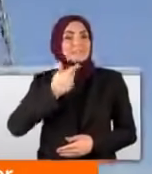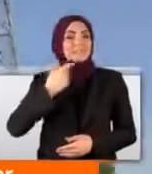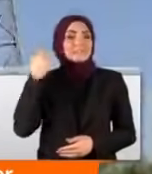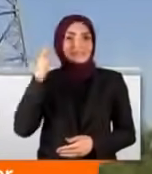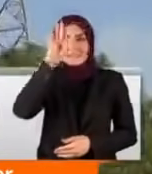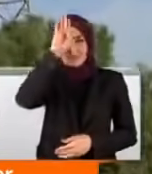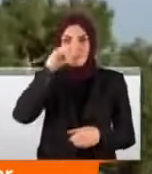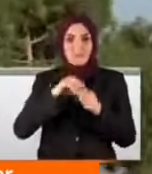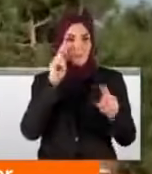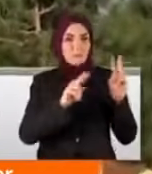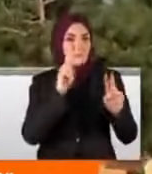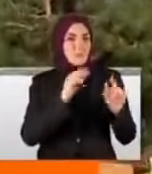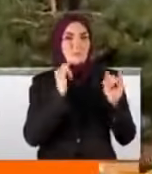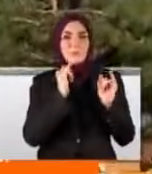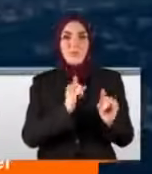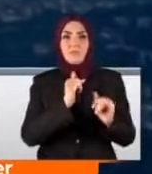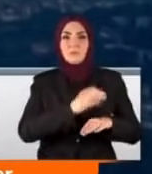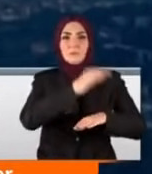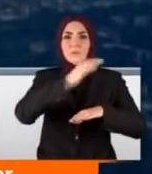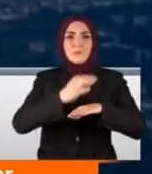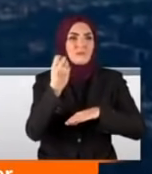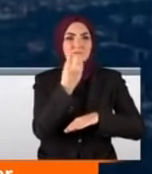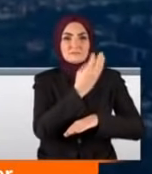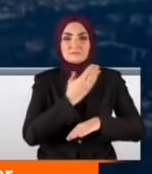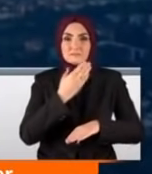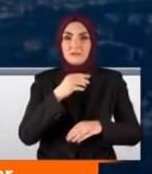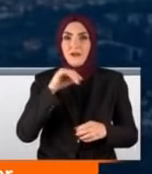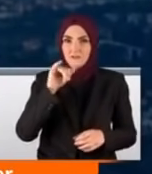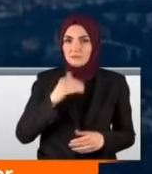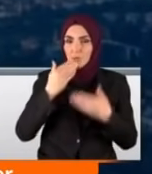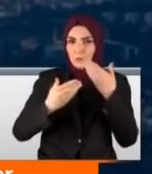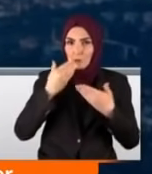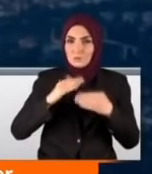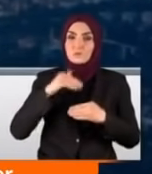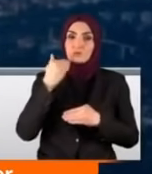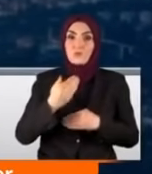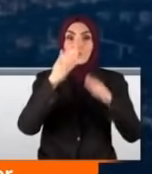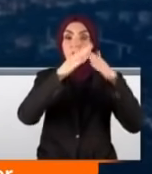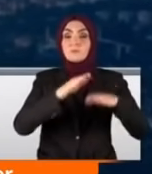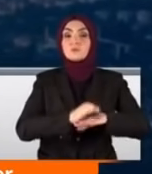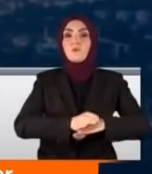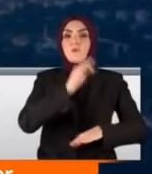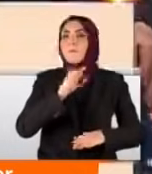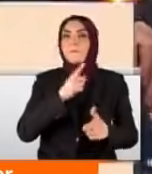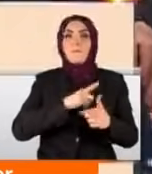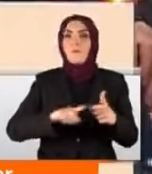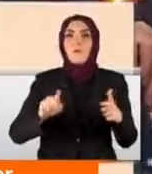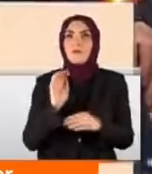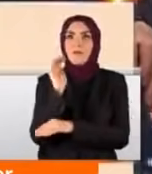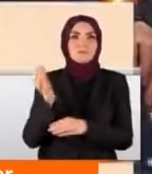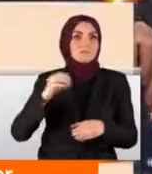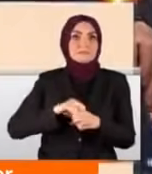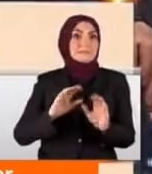onlarca kulenin yarattığı görüntüden bahsetti. Ardından da Çamlıca Kulesi projesinin nasıl hayata geçtiğini anlattı.